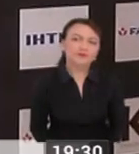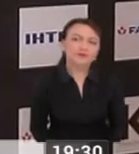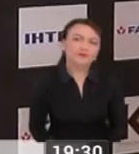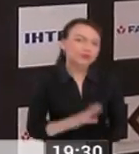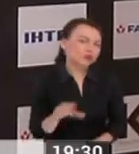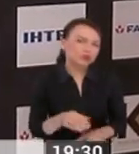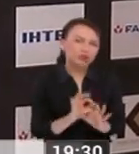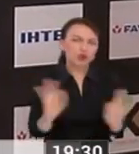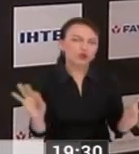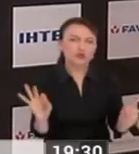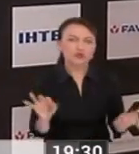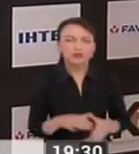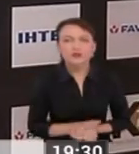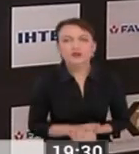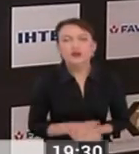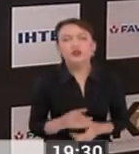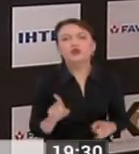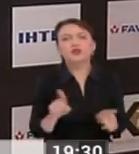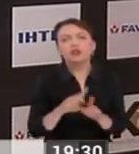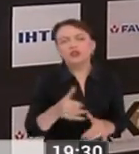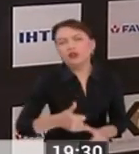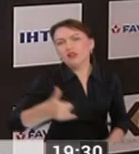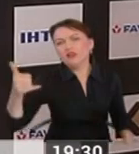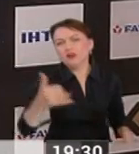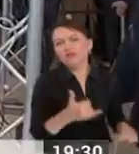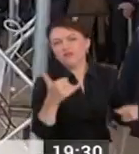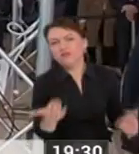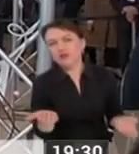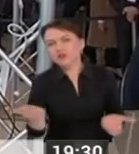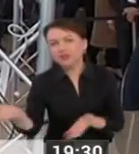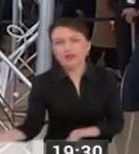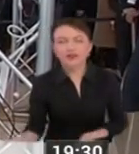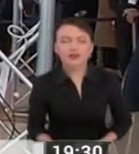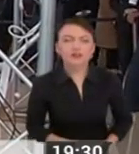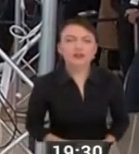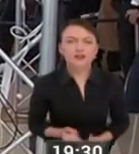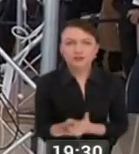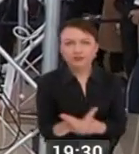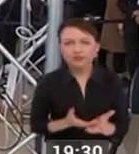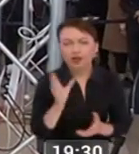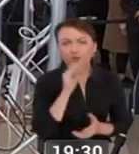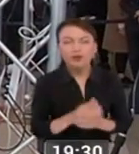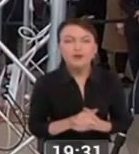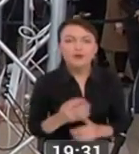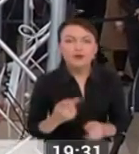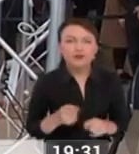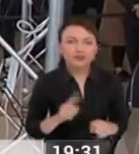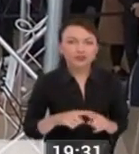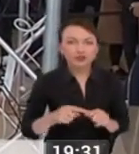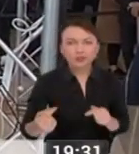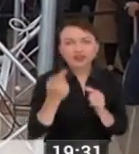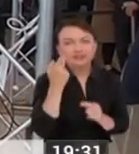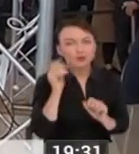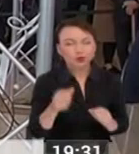Все будет отлично. Не таких еще длинных выносили с ринга. Я думаю, соперник всегда, в принципе, может преподнести какие-то сюрпризы,